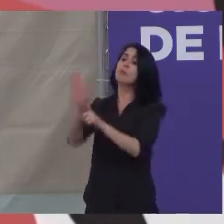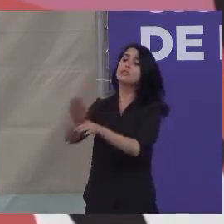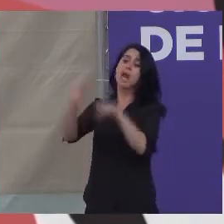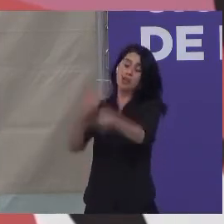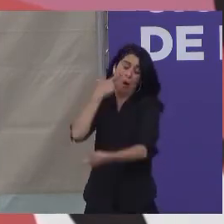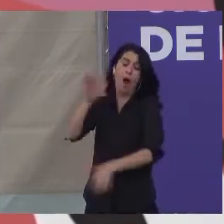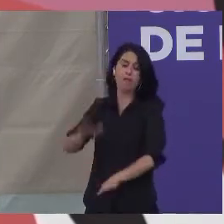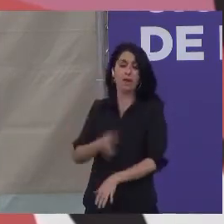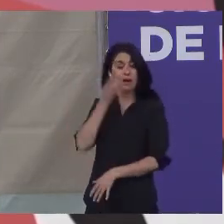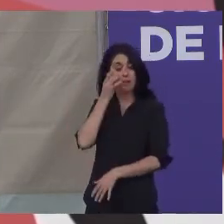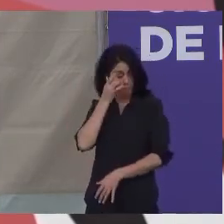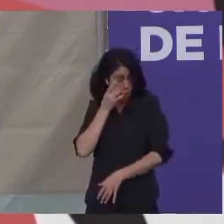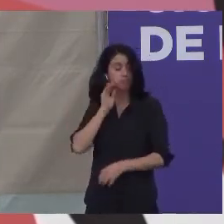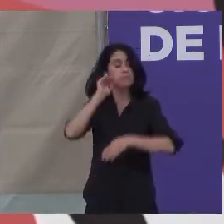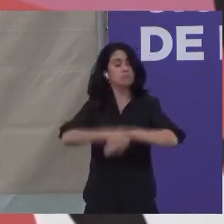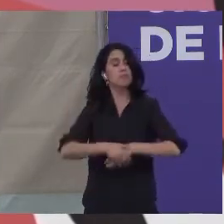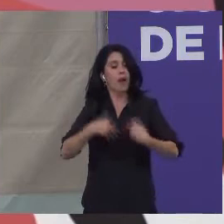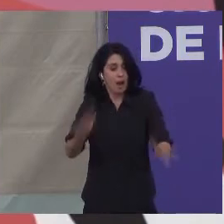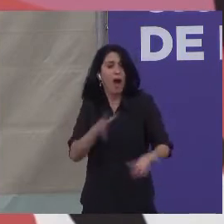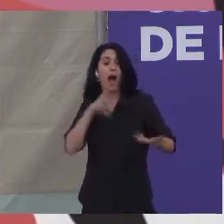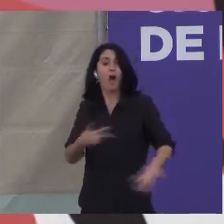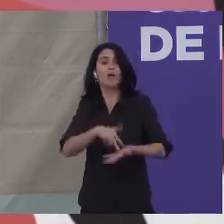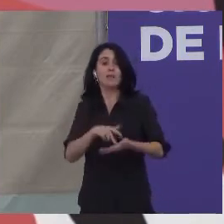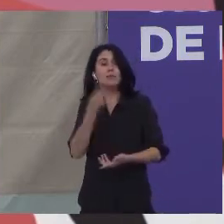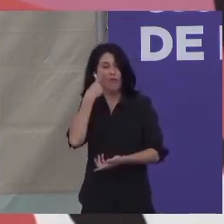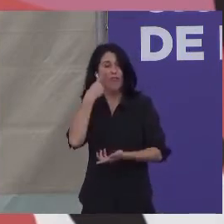Pues así estem i mireu la que hem armat.